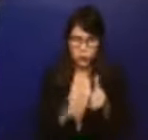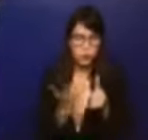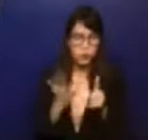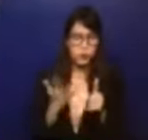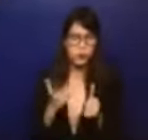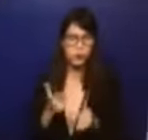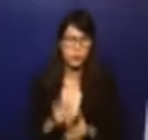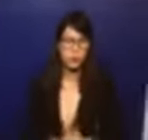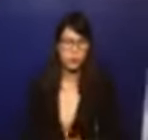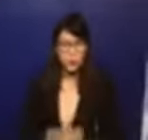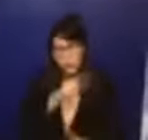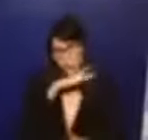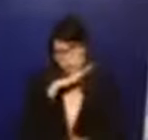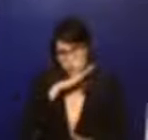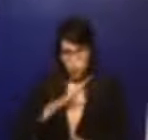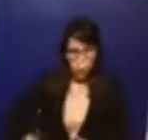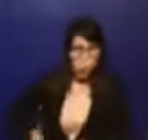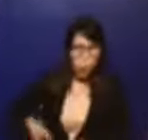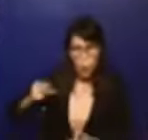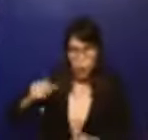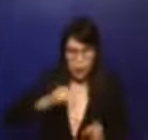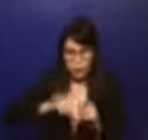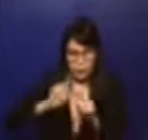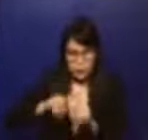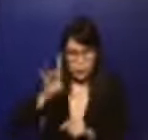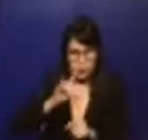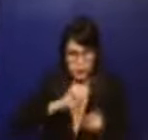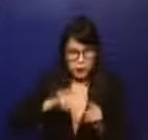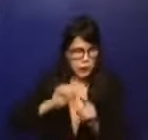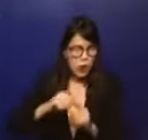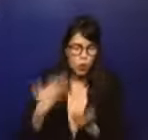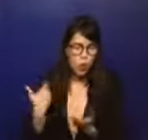ถ้าท่านเป็นหมูหมากาไก่ท่านก็ไม่ได้รับการยกเว้นค่ะ